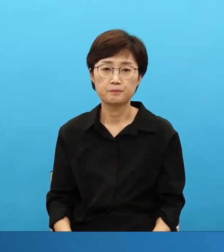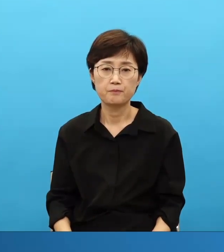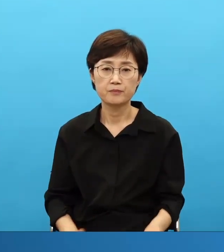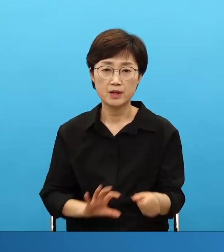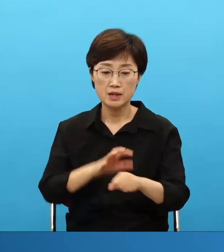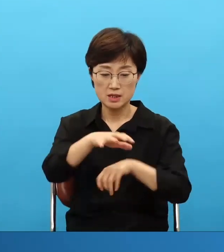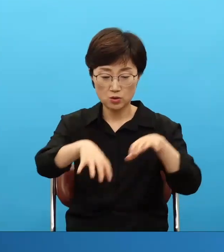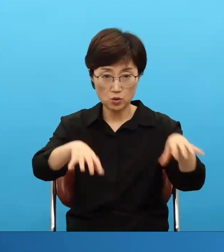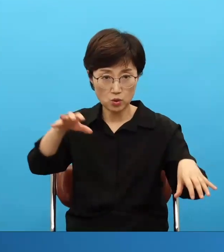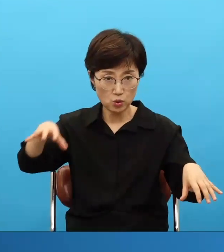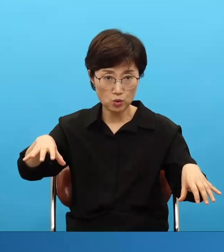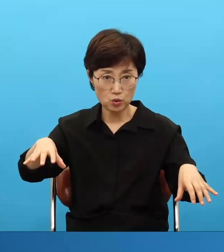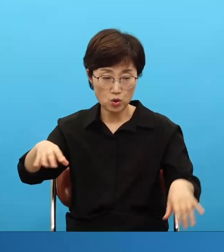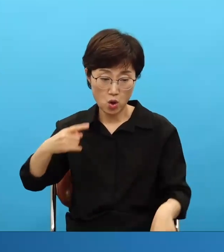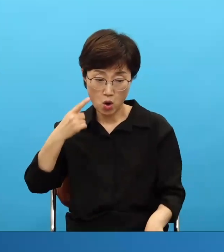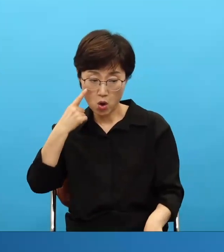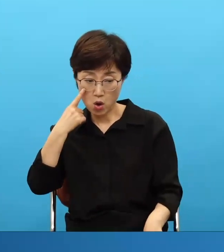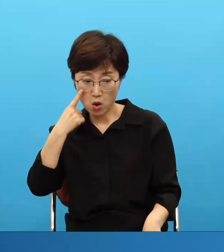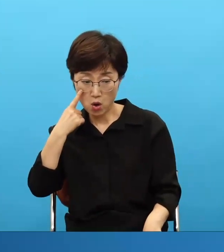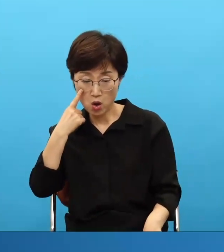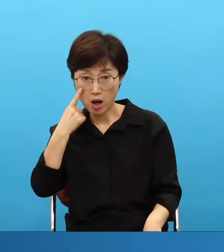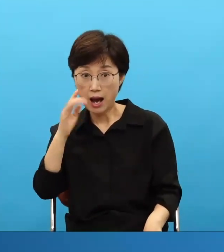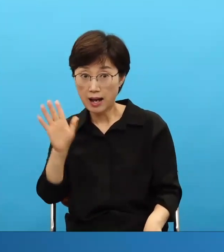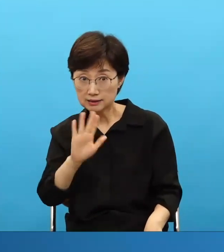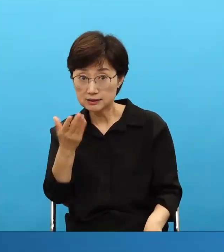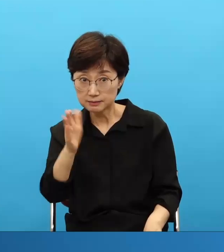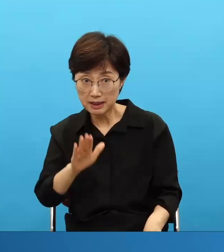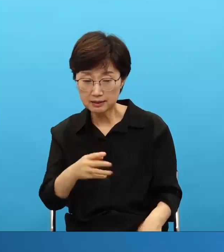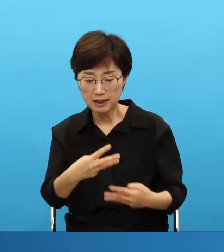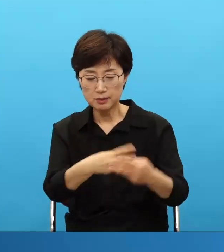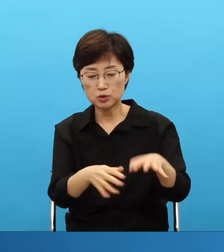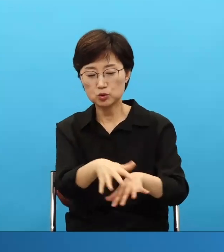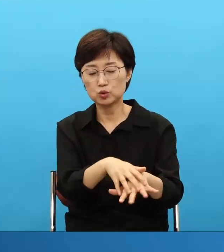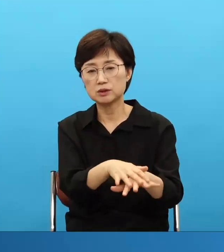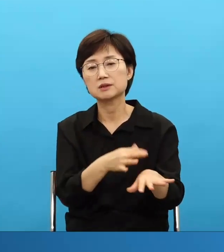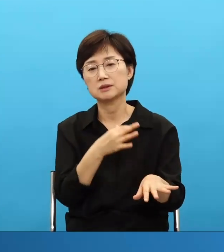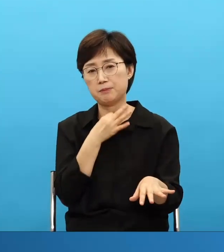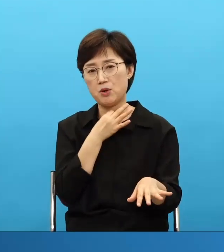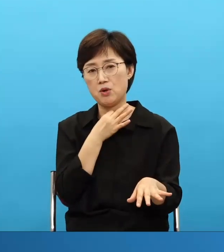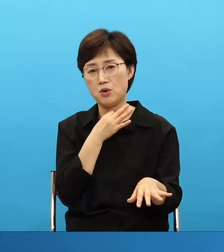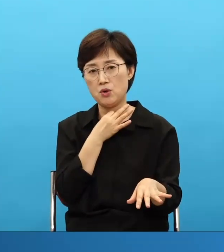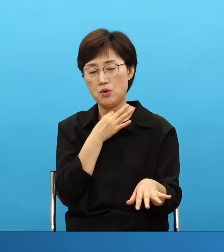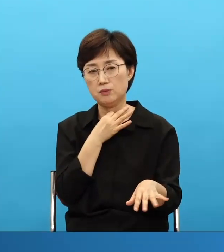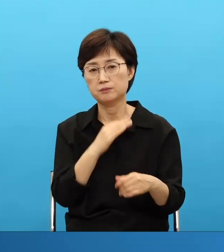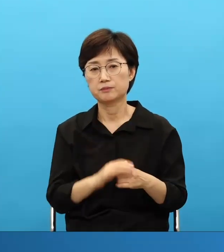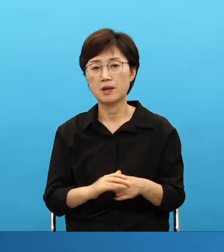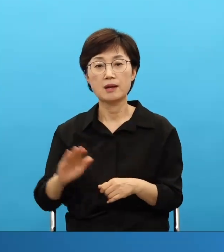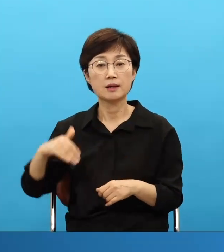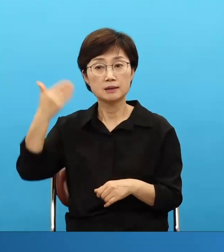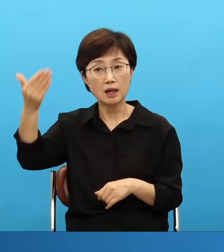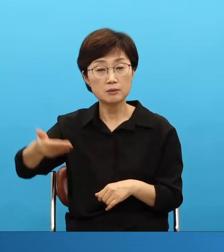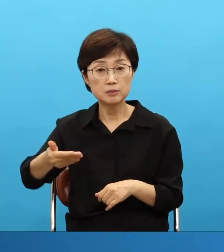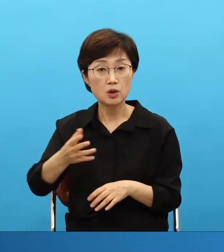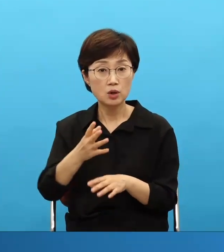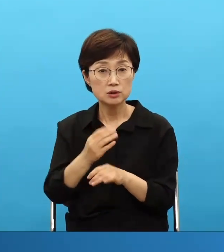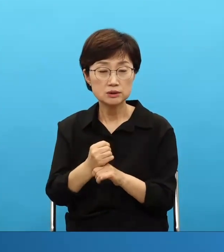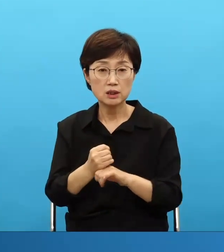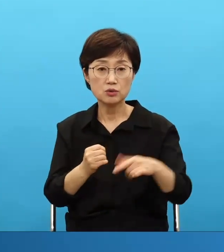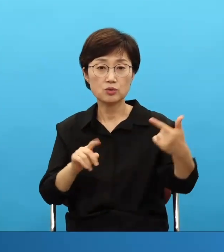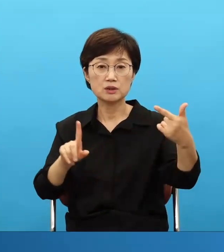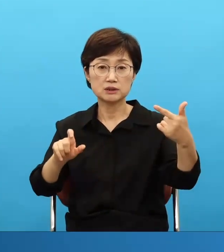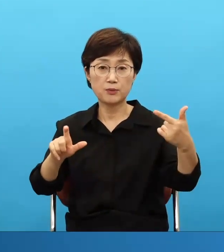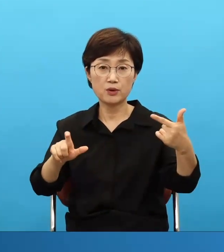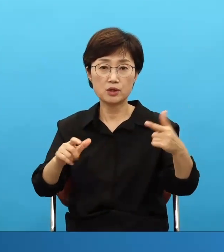눈에 보이지 않는 렘런트 조직을 세우는 렘런트 망대의 여정 다음 토요일 심 예배는 오는 15일 호남권 전북